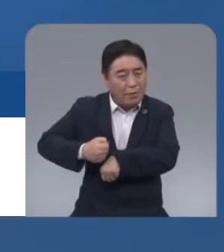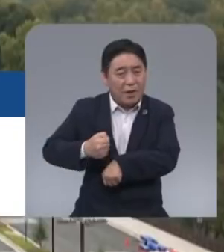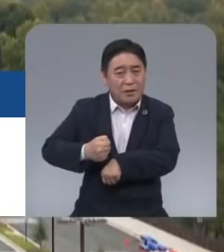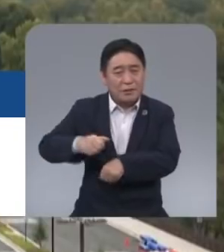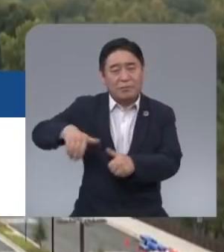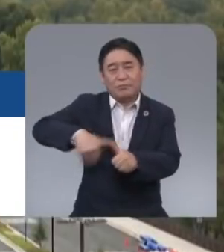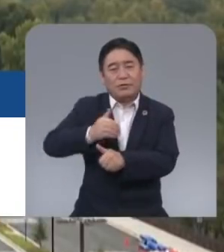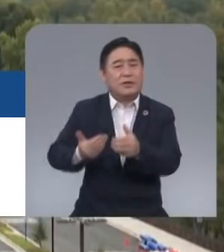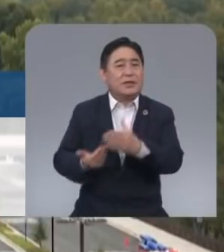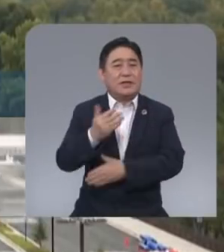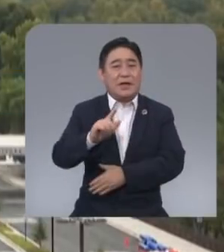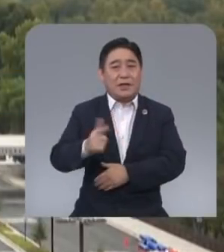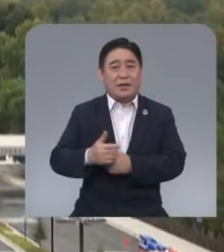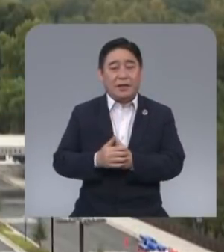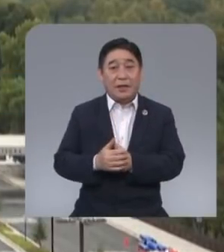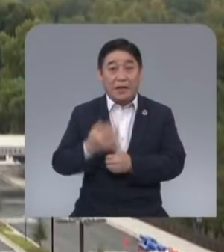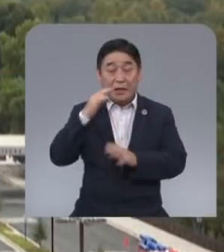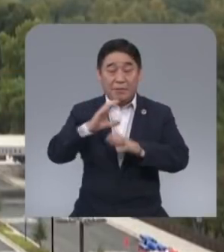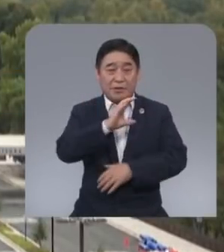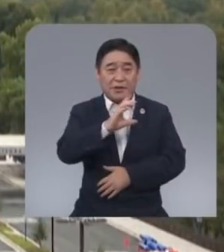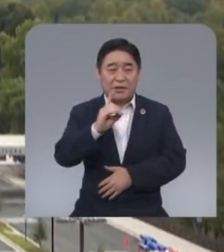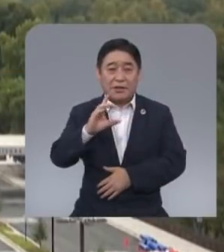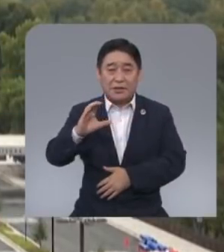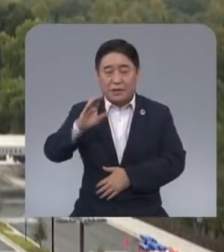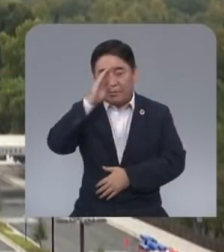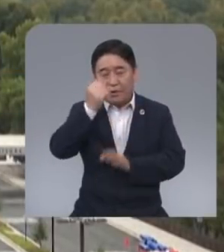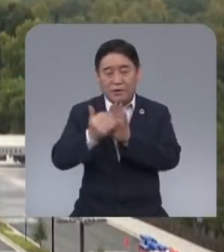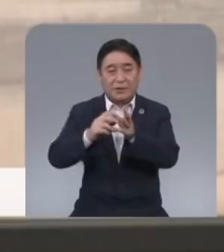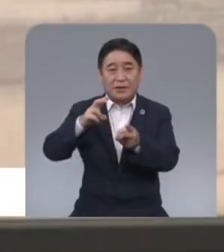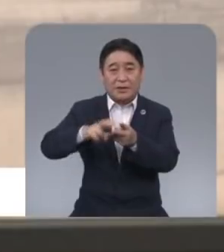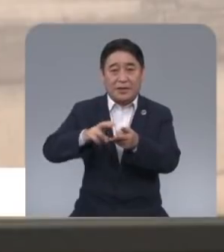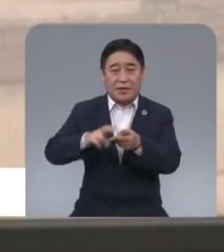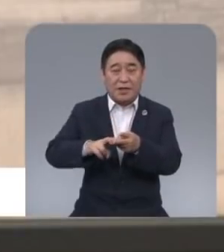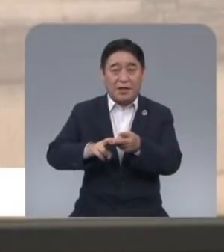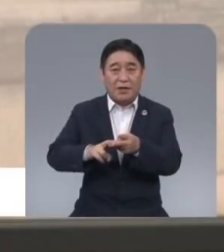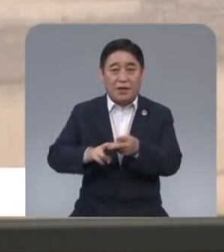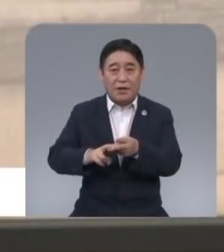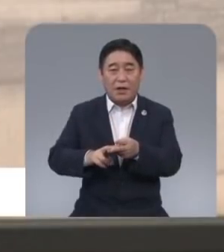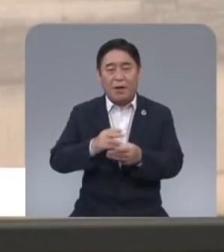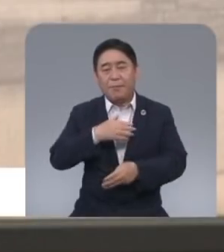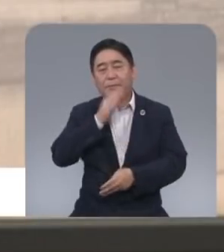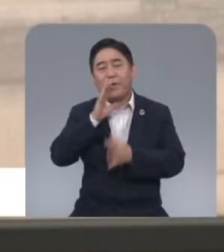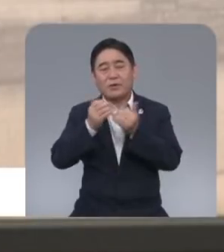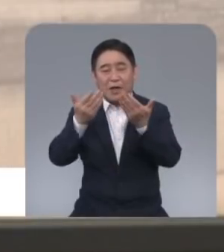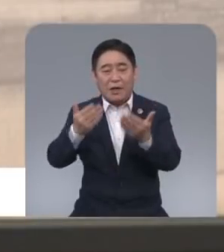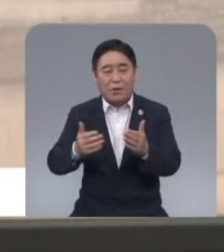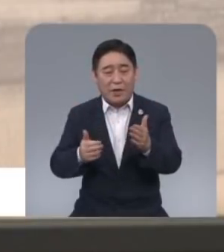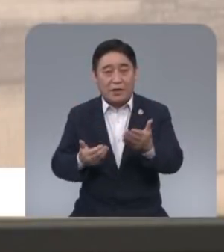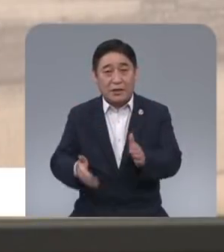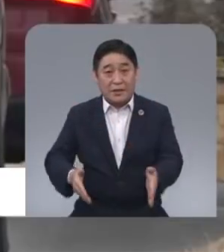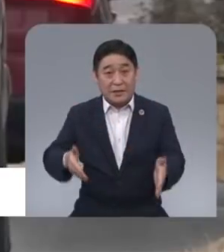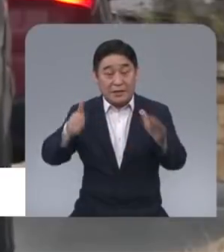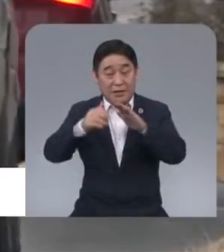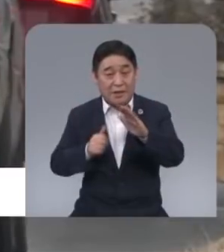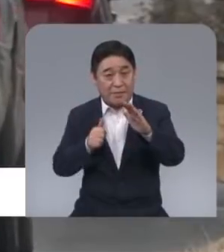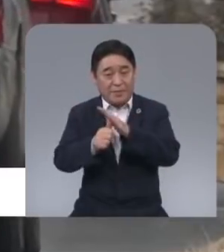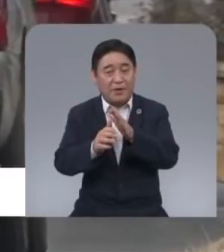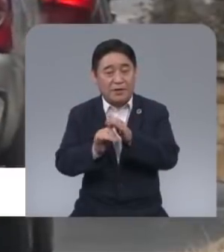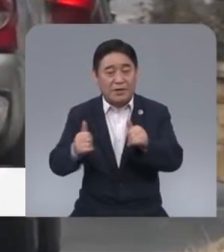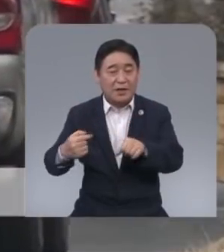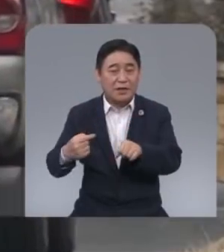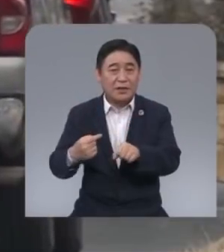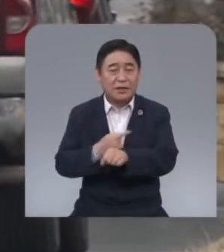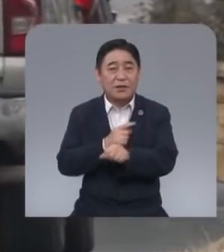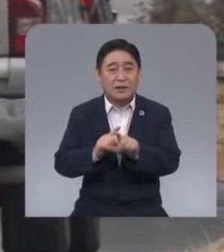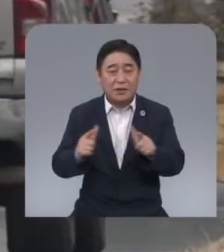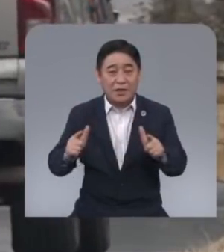형성되지 않도록. 한편 미국 CDC 질병통제예방센터가 고령자와 요양시설 거주자 등 감염 취약층에게